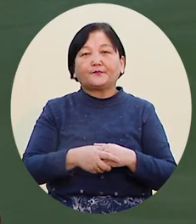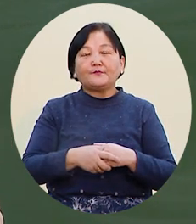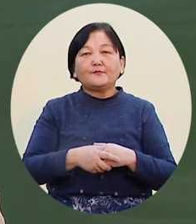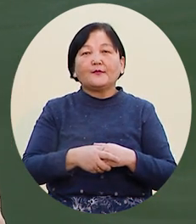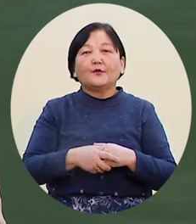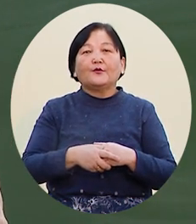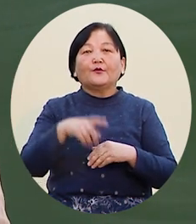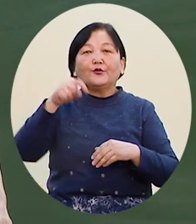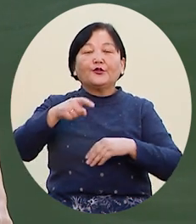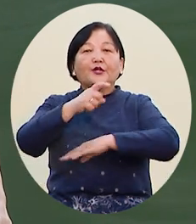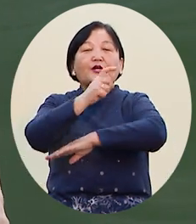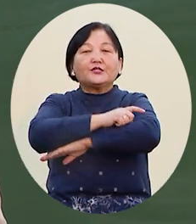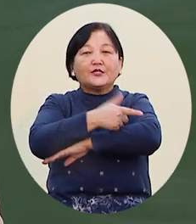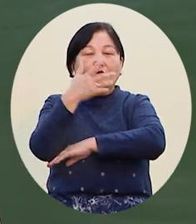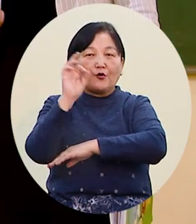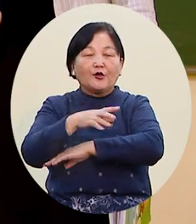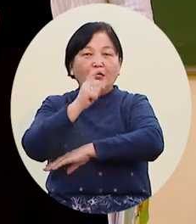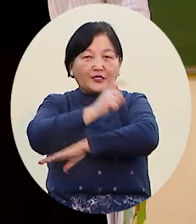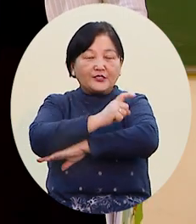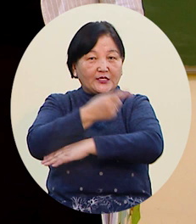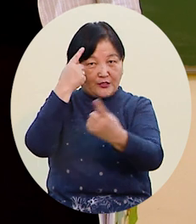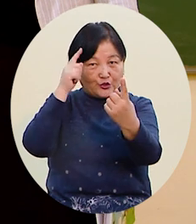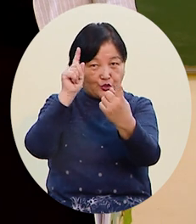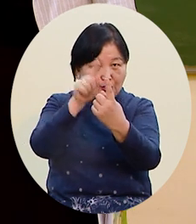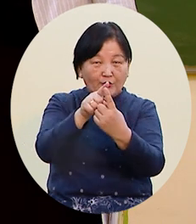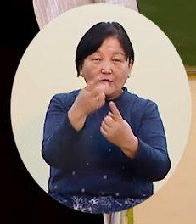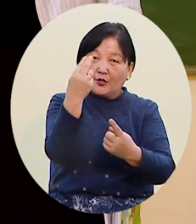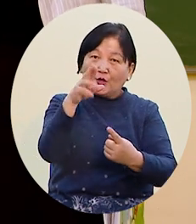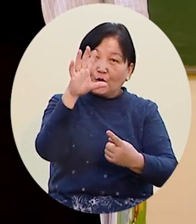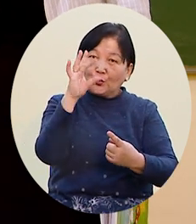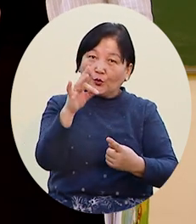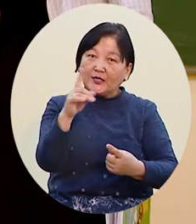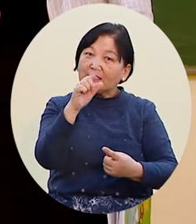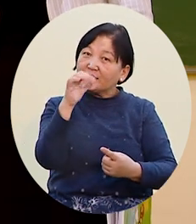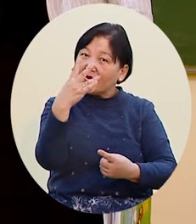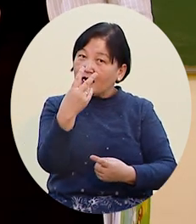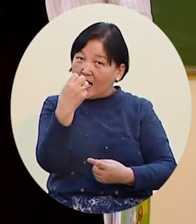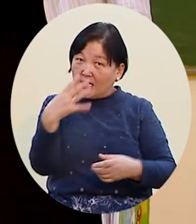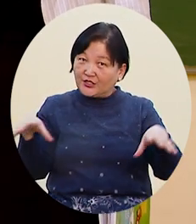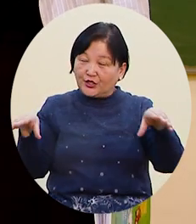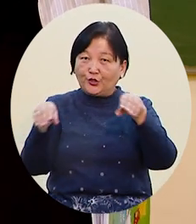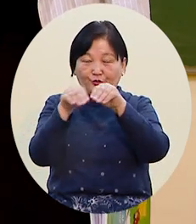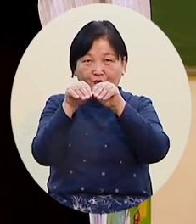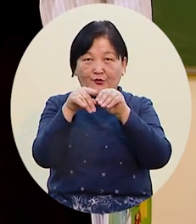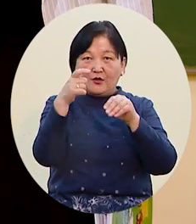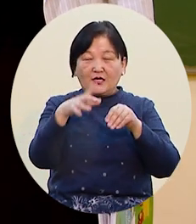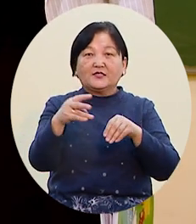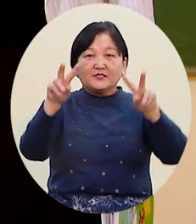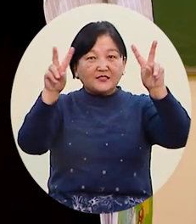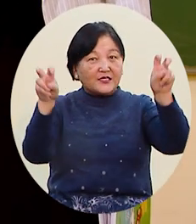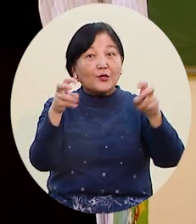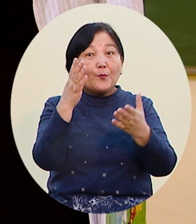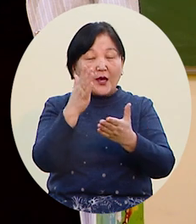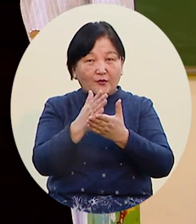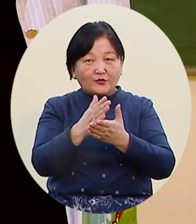бидний хичээлийн өнөөдрийн гол зорилго бол зүрийн дүрийн зан төрхийг тодорхойлох, задлан шинжлэх ийм хичээл байгаа. Тэгвэл зохиол дээр гарч